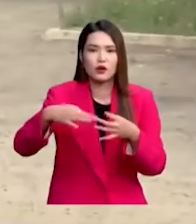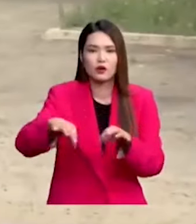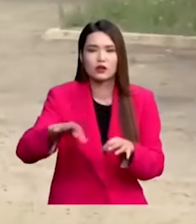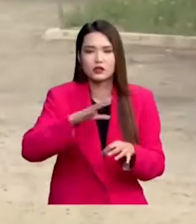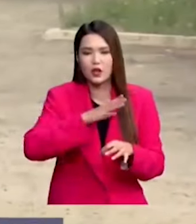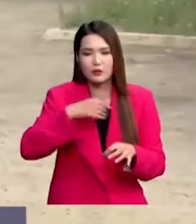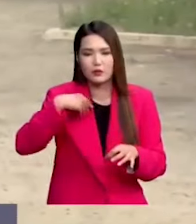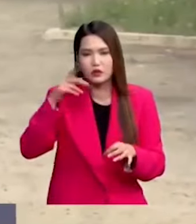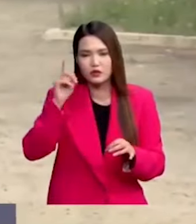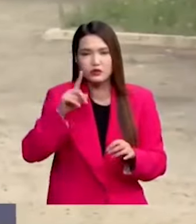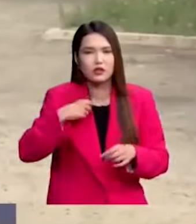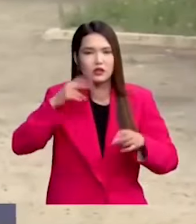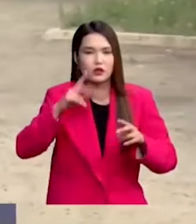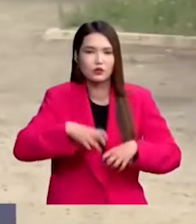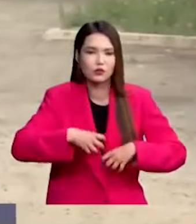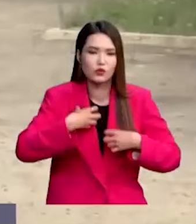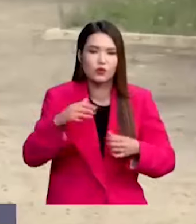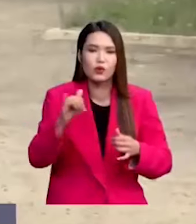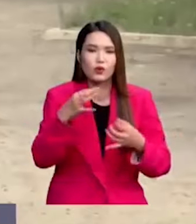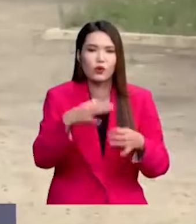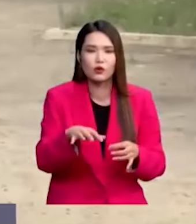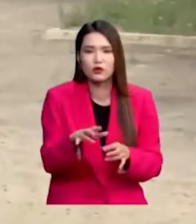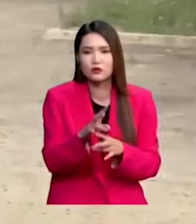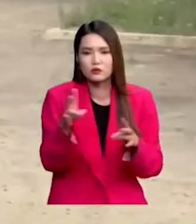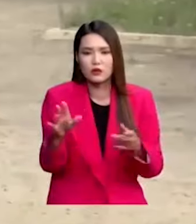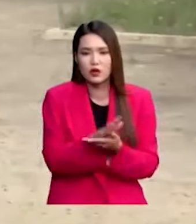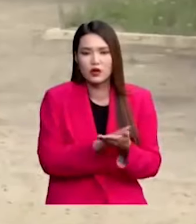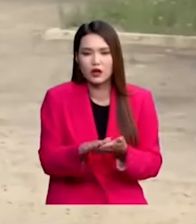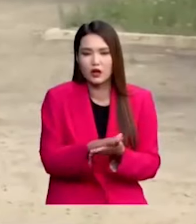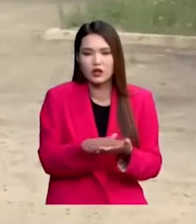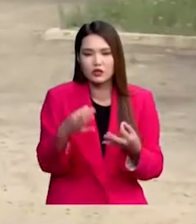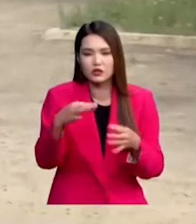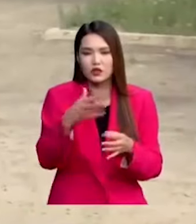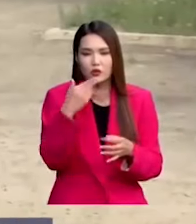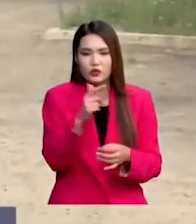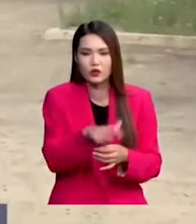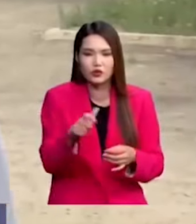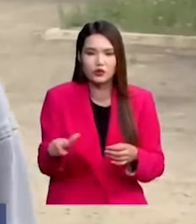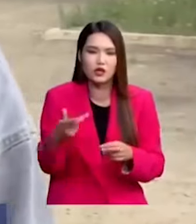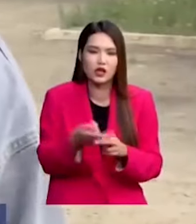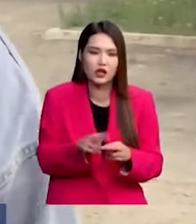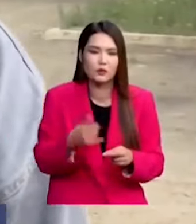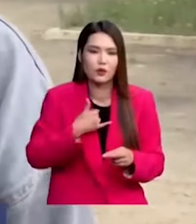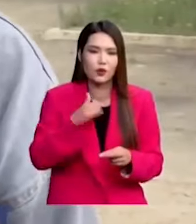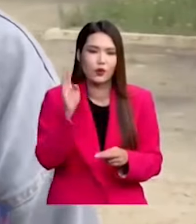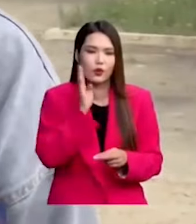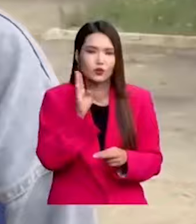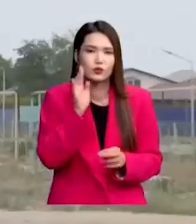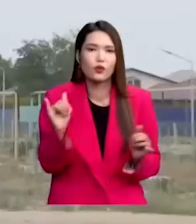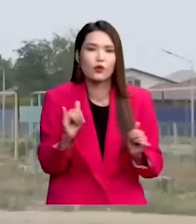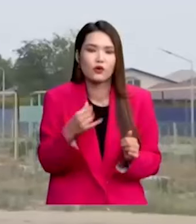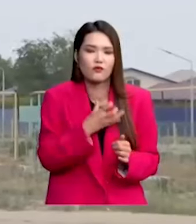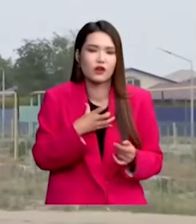мен білемін суды қайда жібереді. Рексусқа жібереді, басқа ештеңе жібермейді. Белгілі зат. Жылда осы жазда біздің судың айқайы